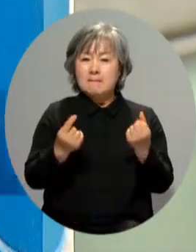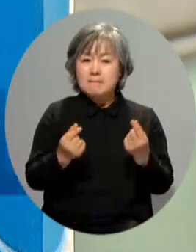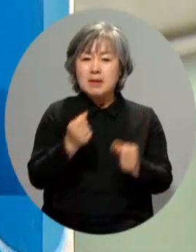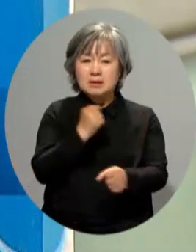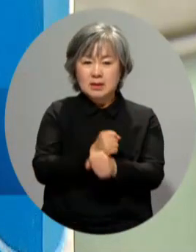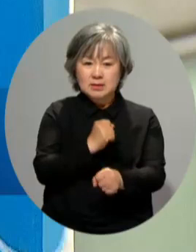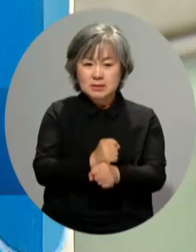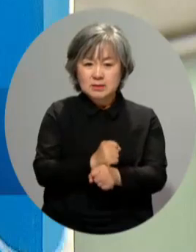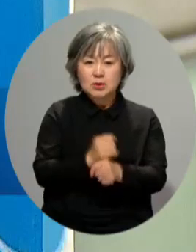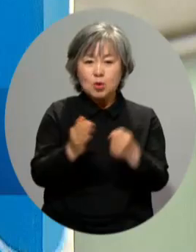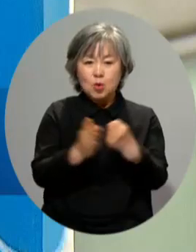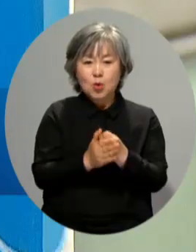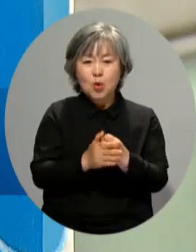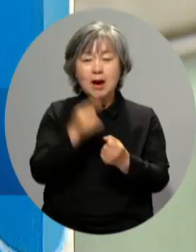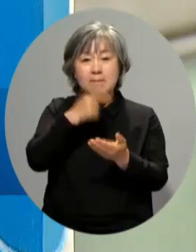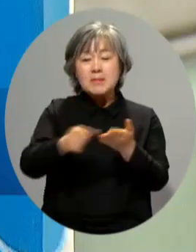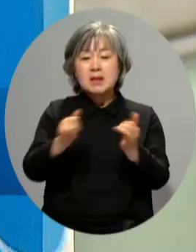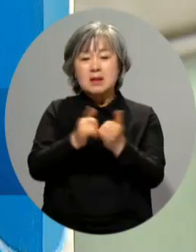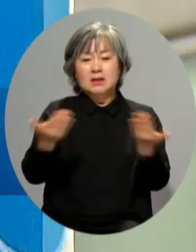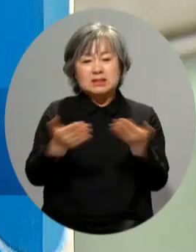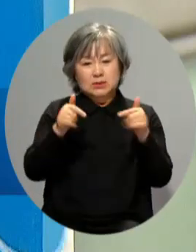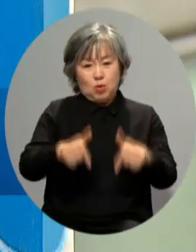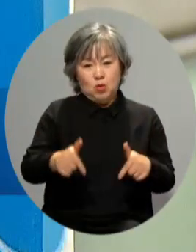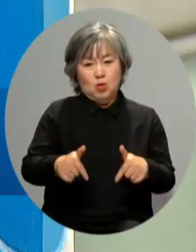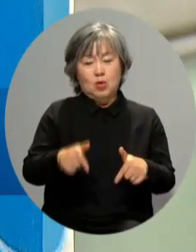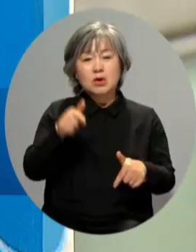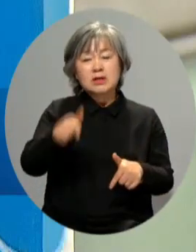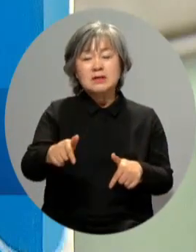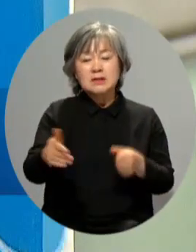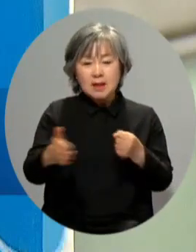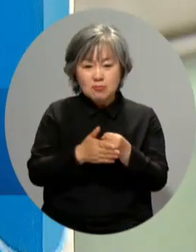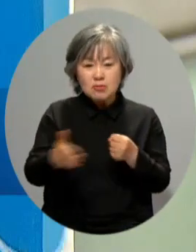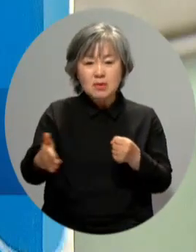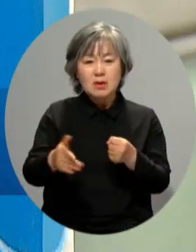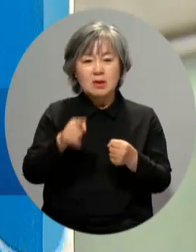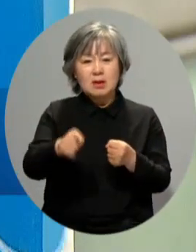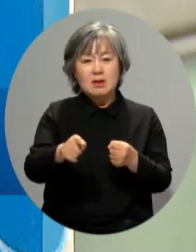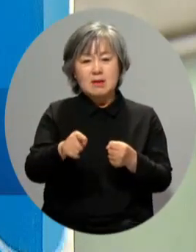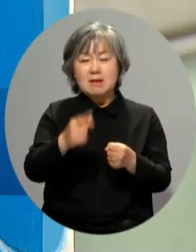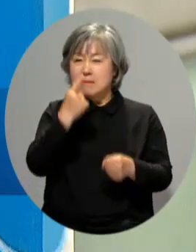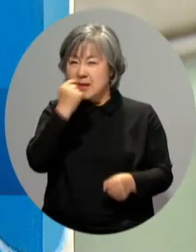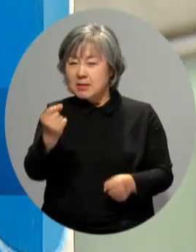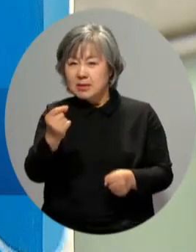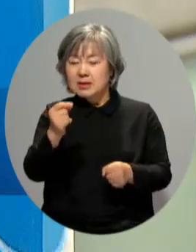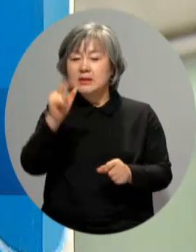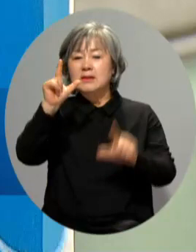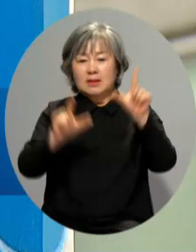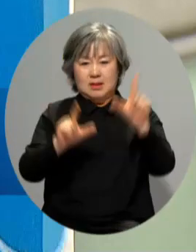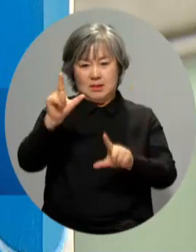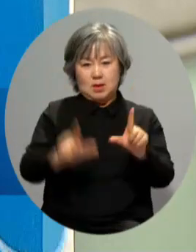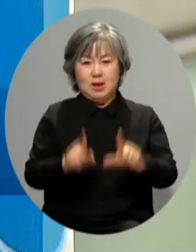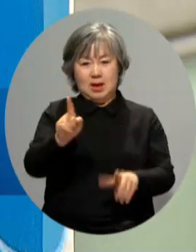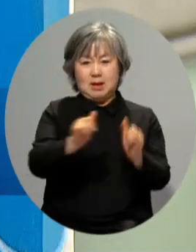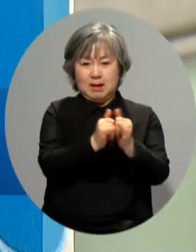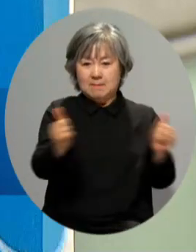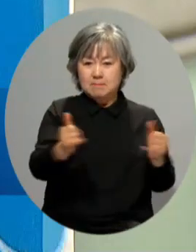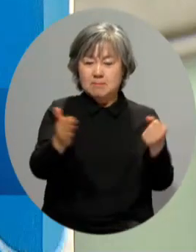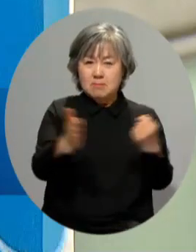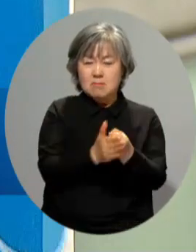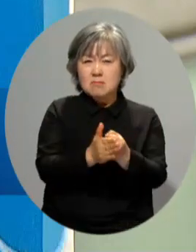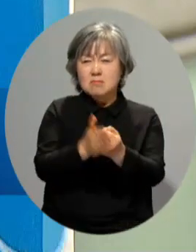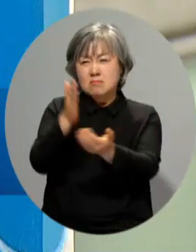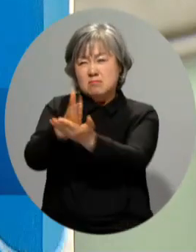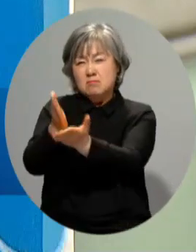피해자가 직원이잖아요. 직원들이 피해자이기 때문에 민감한 사항이라고 봐요. 그 한 사람